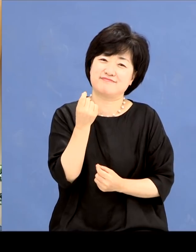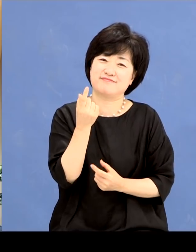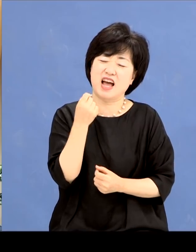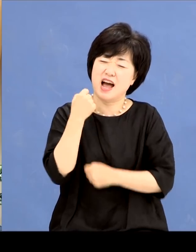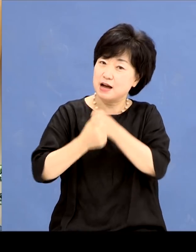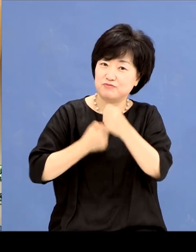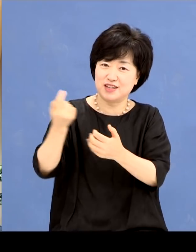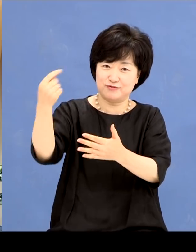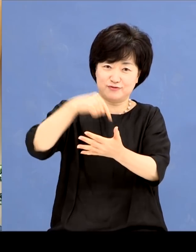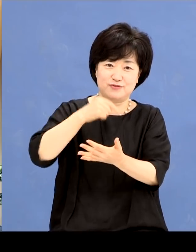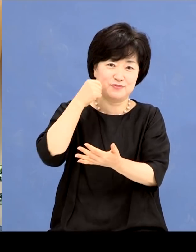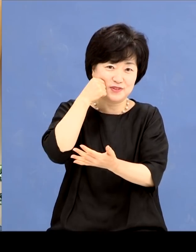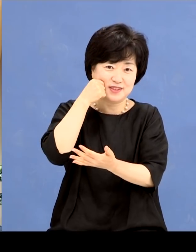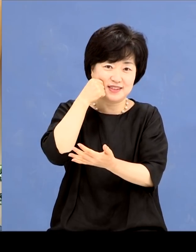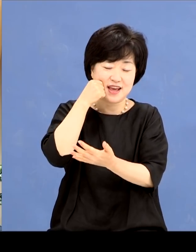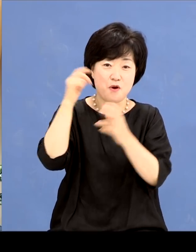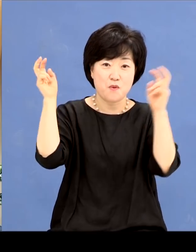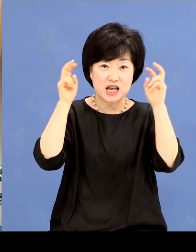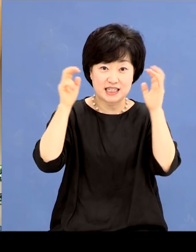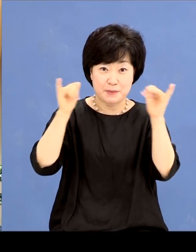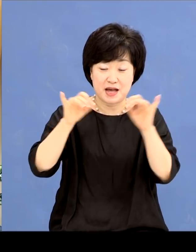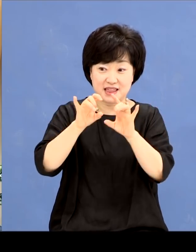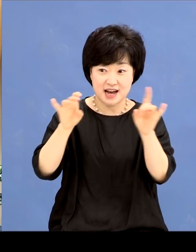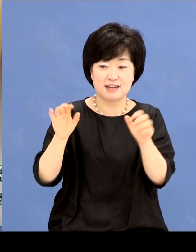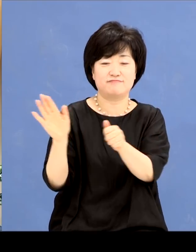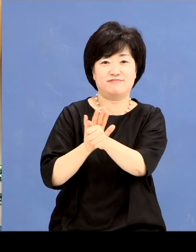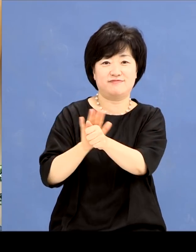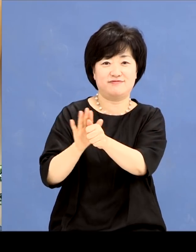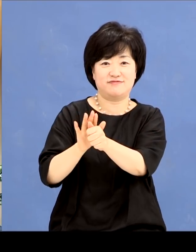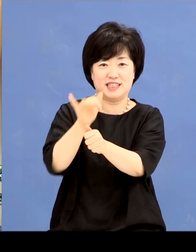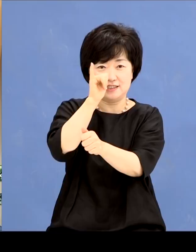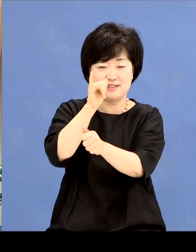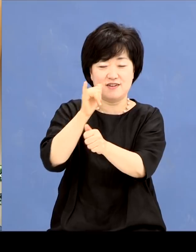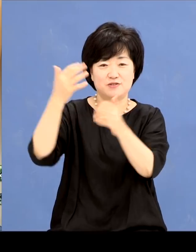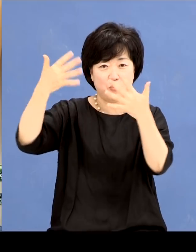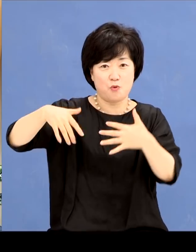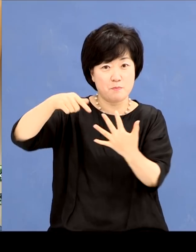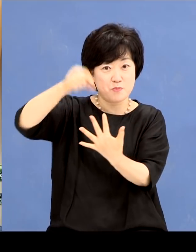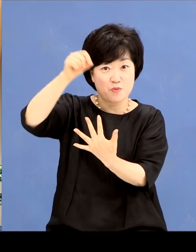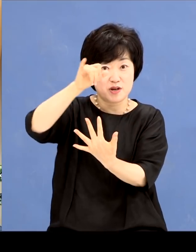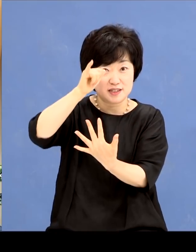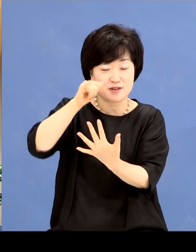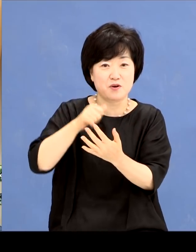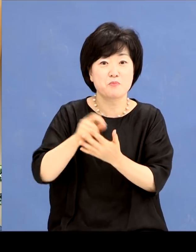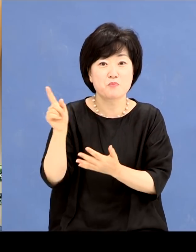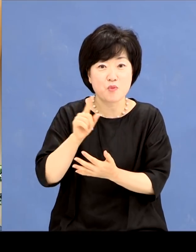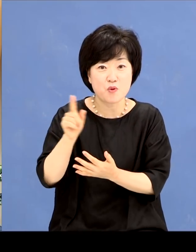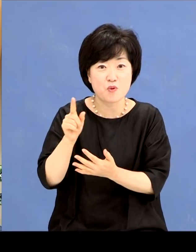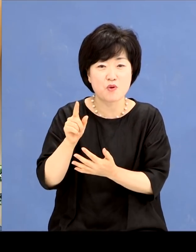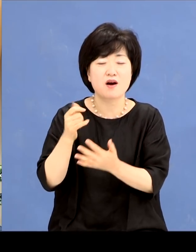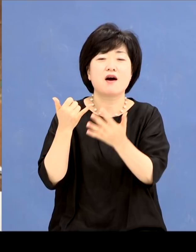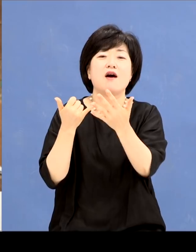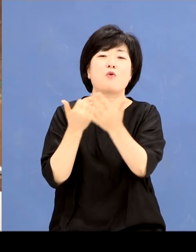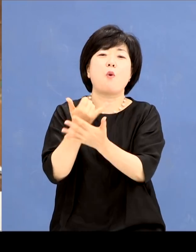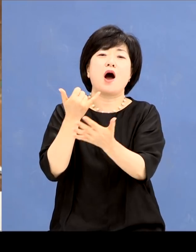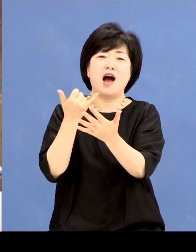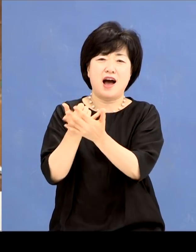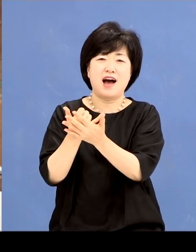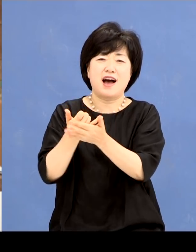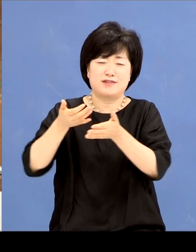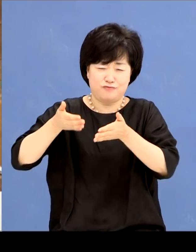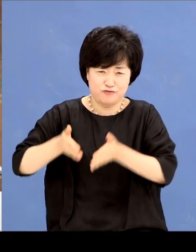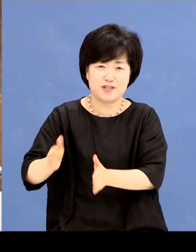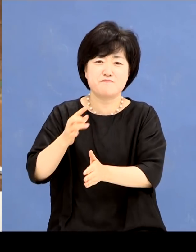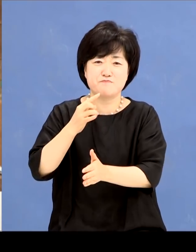수는 없고요. 그래요? 회사마다 이제 우대 사항들이 있잖아요. 네네. 저희는 이제 저희 우대 사항은 보육원을 퇴소한 친구들이 저희들의